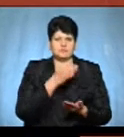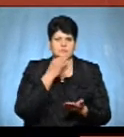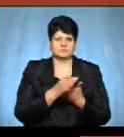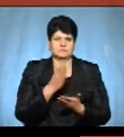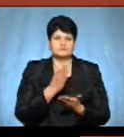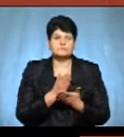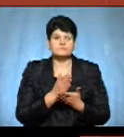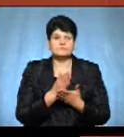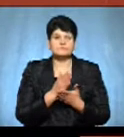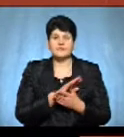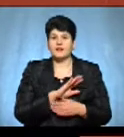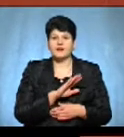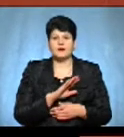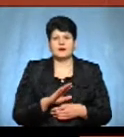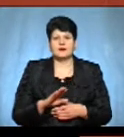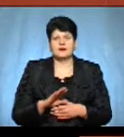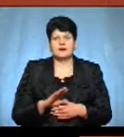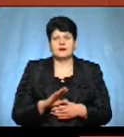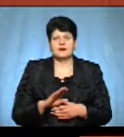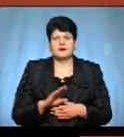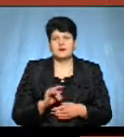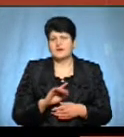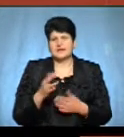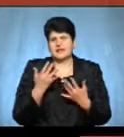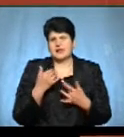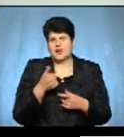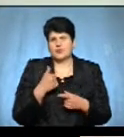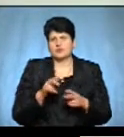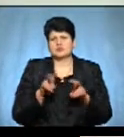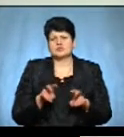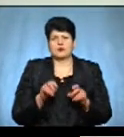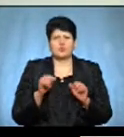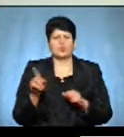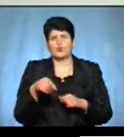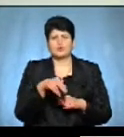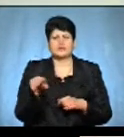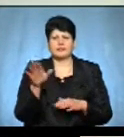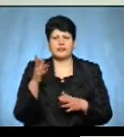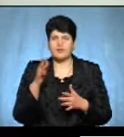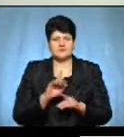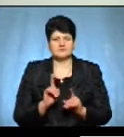не, скажімо так, кілька